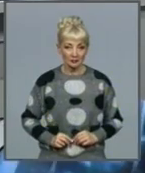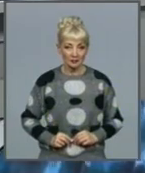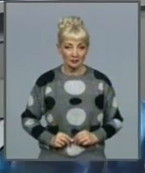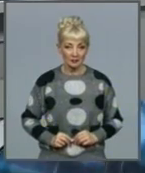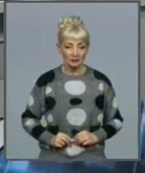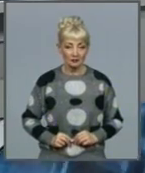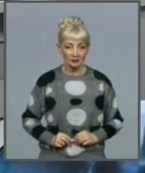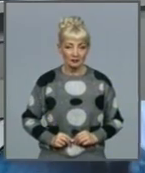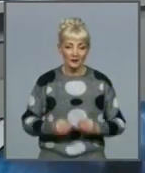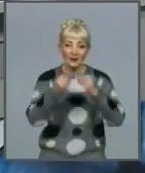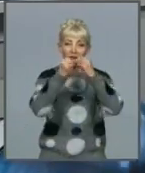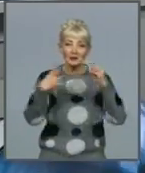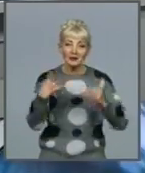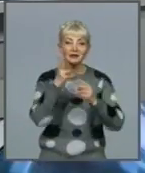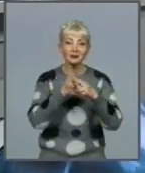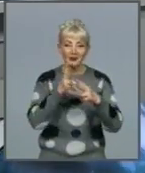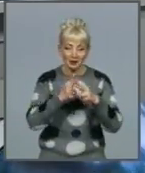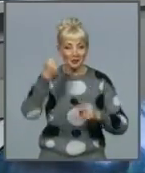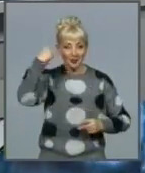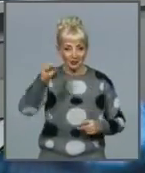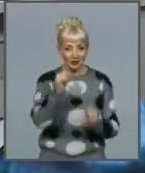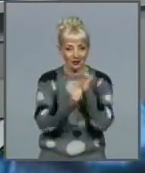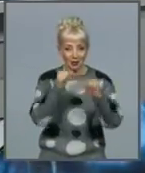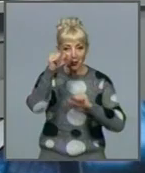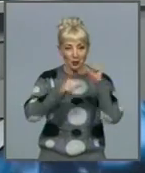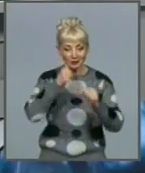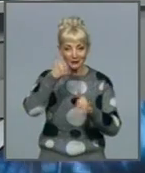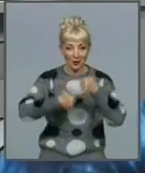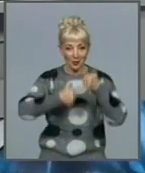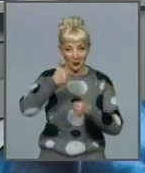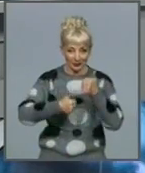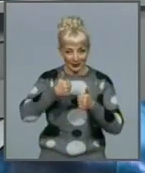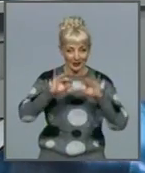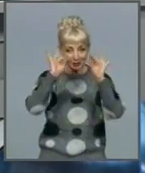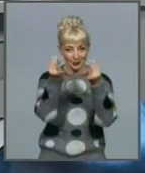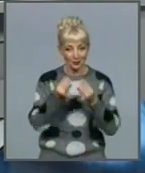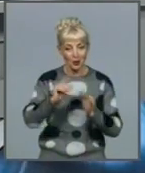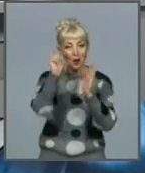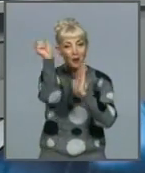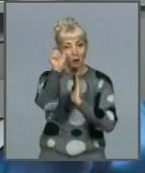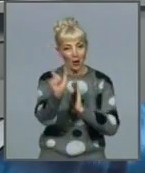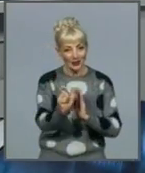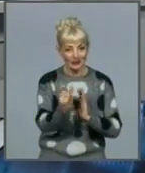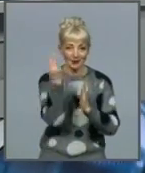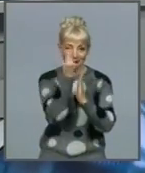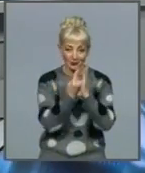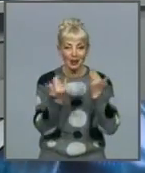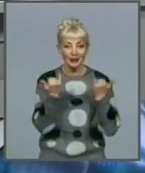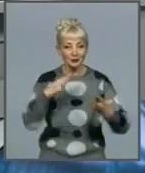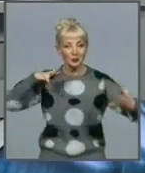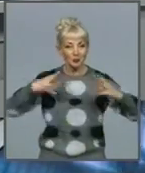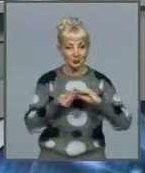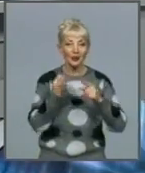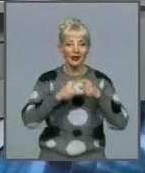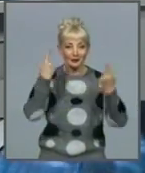15 медиків стали переможцями щорічного конкурсу образотворчого мистецтва «Поезія Мольберту». Сьогодні підбили підсумки цього творчого змагання,